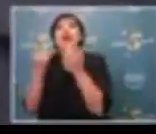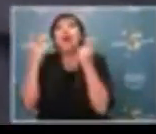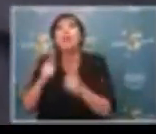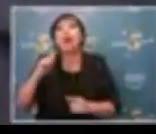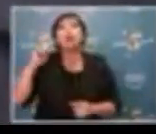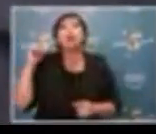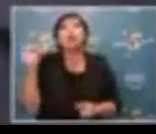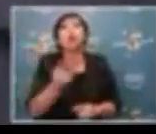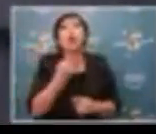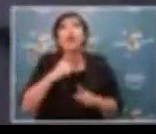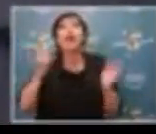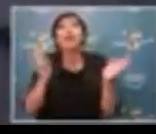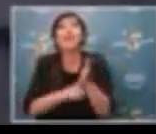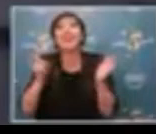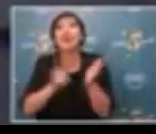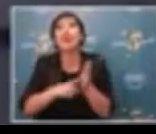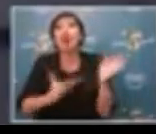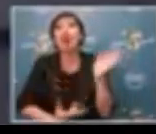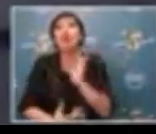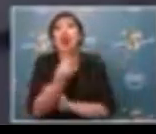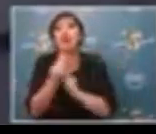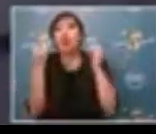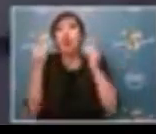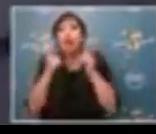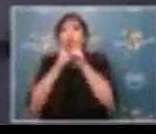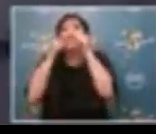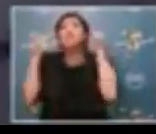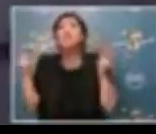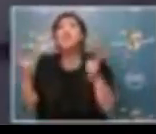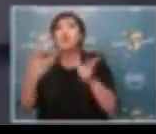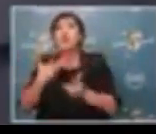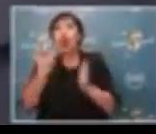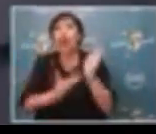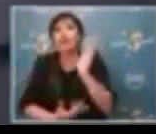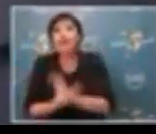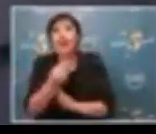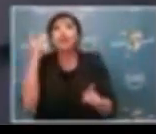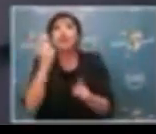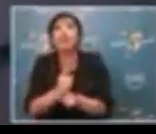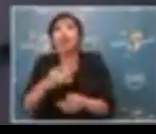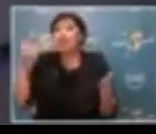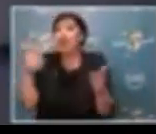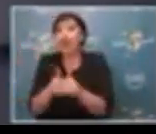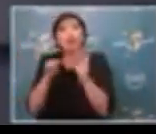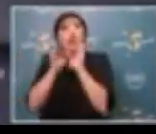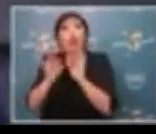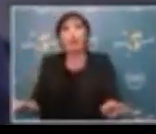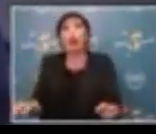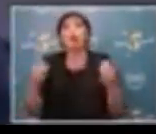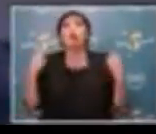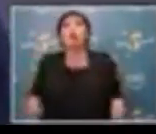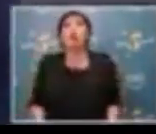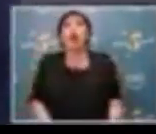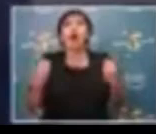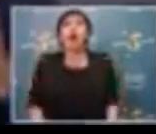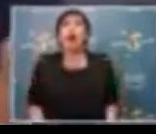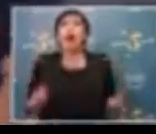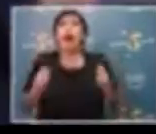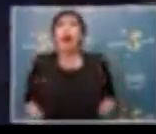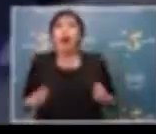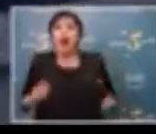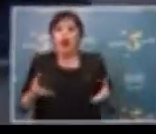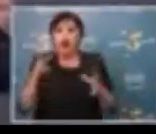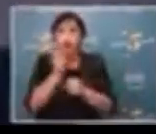di nascita. Quando sei vivo nasci con un reddito, cazzo, ma è pazzesco, è l'unica